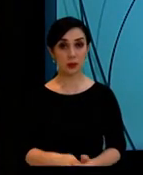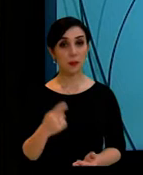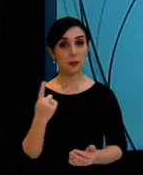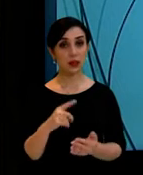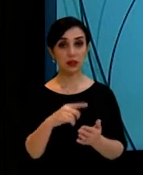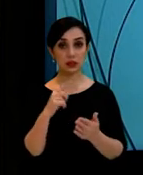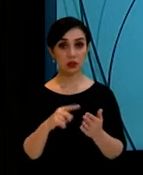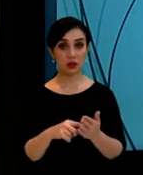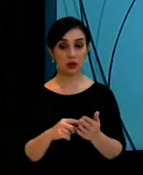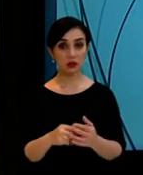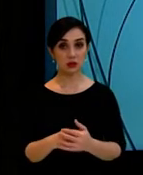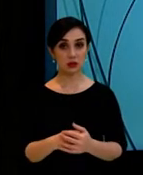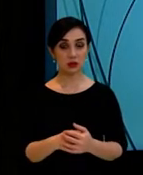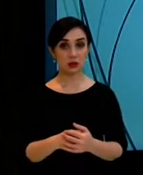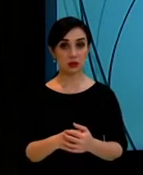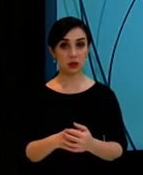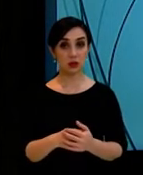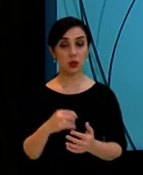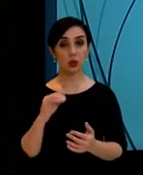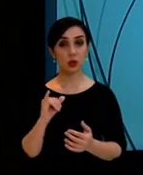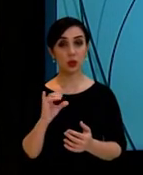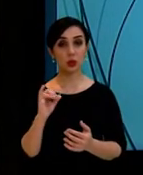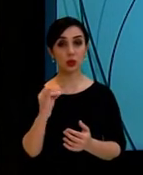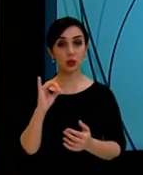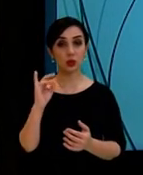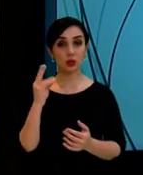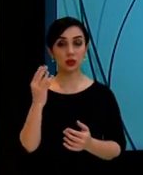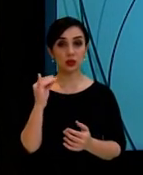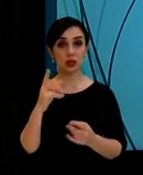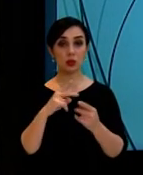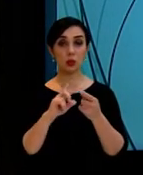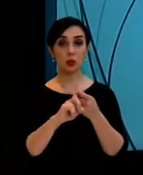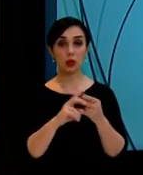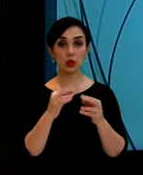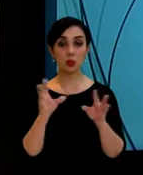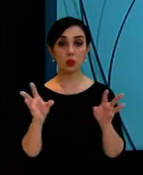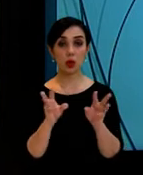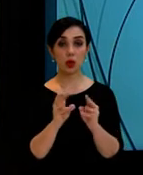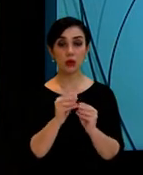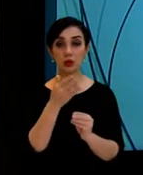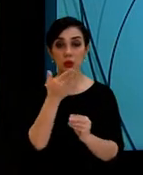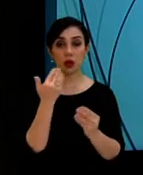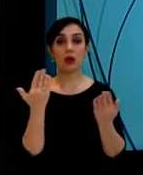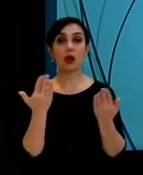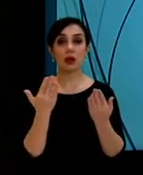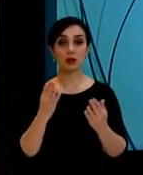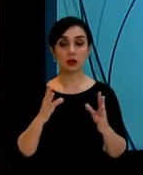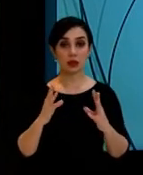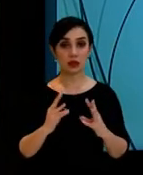Birinchi savol. Uyushiq bo'laklar orasida bog'lovchi bo'lmasa, qanday tinish belgisi